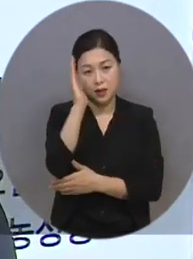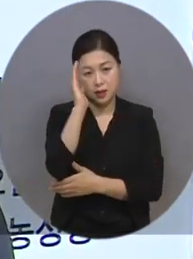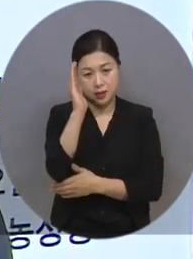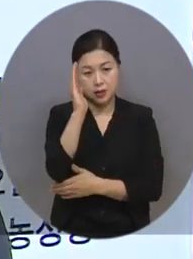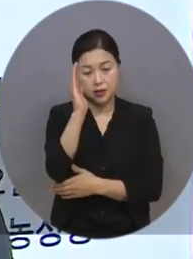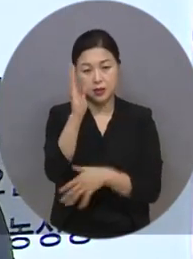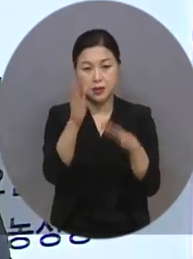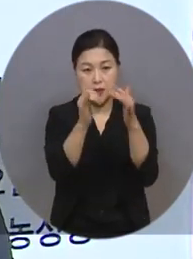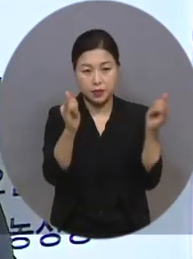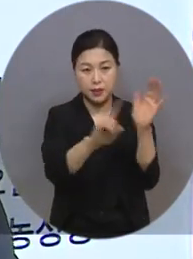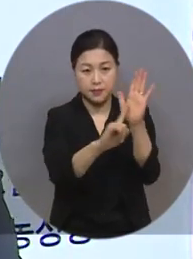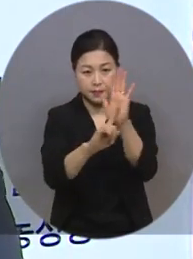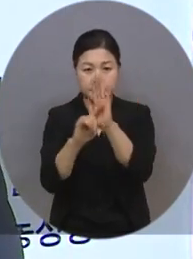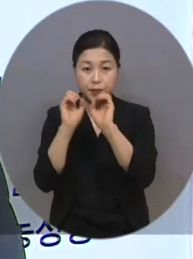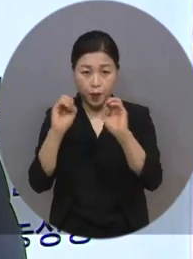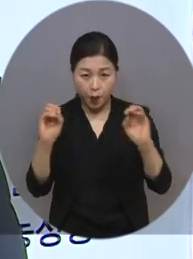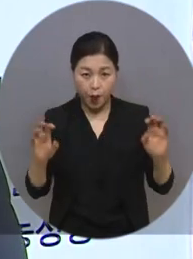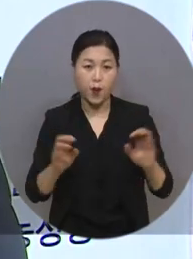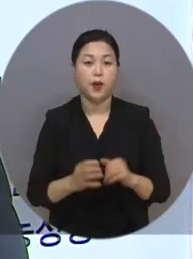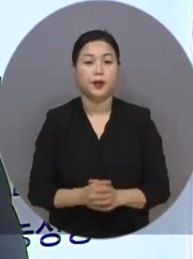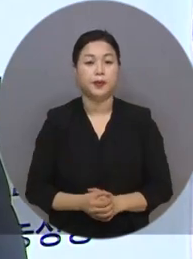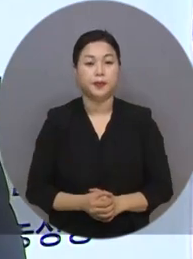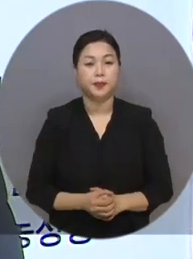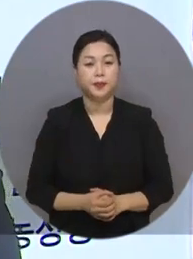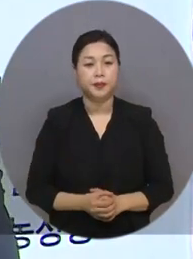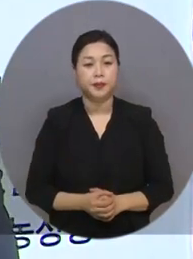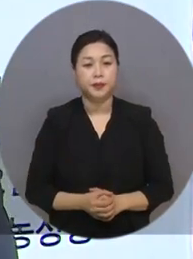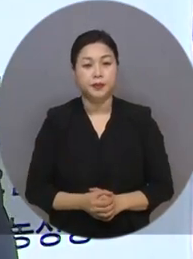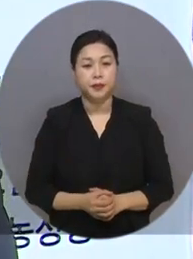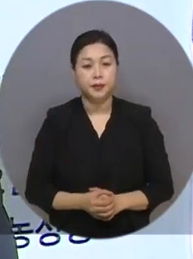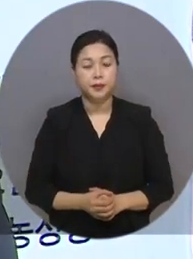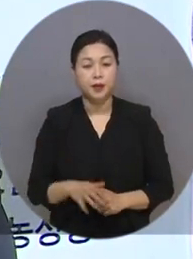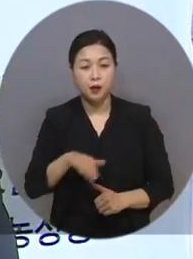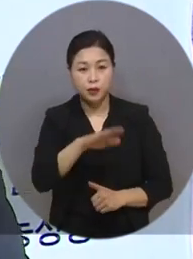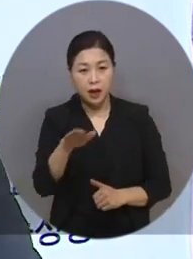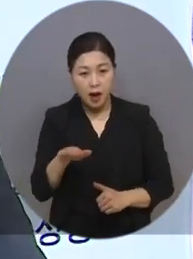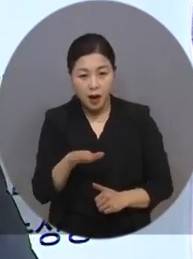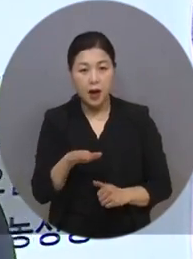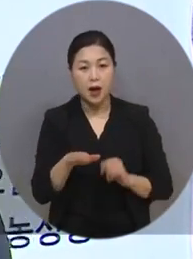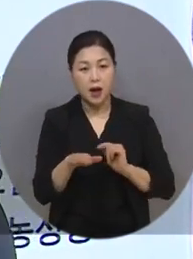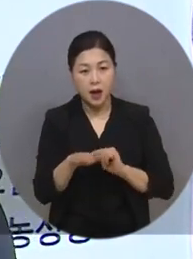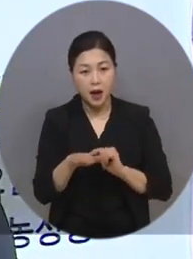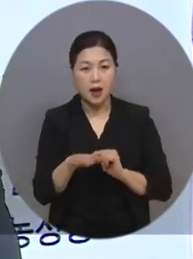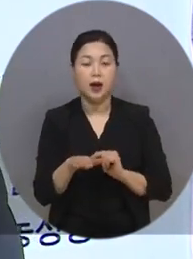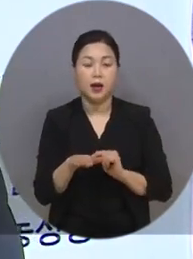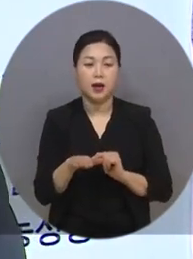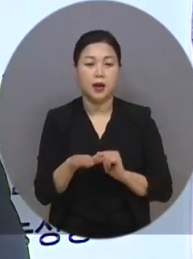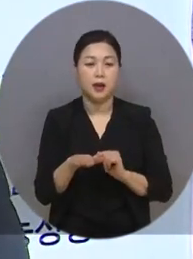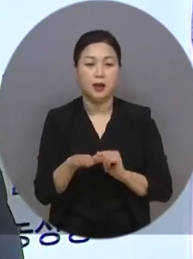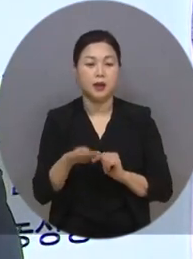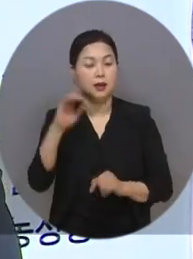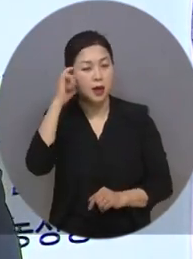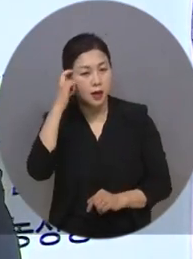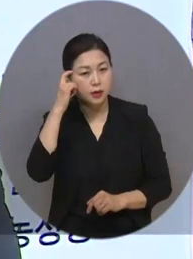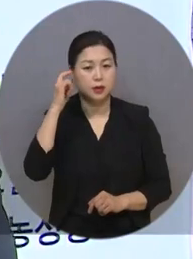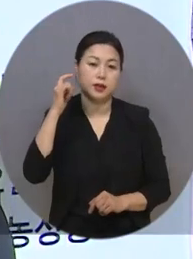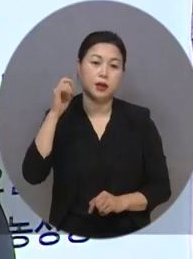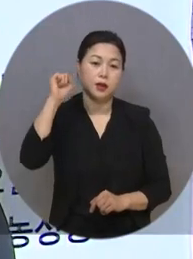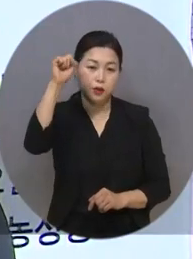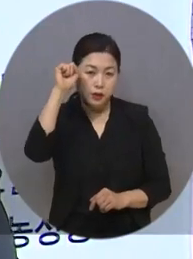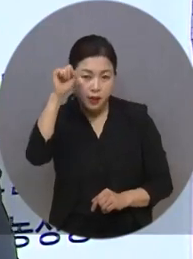이야기를 세상에 알려드리고 그리고 우리들이 갖는 투쟁의 의미도 되새기고